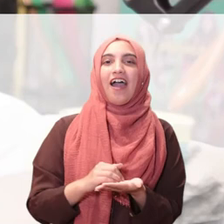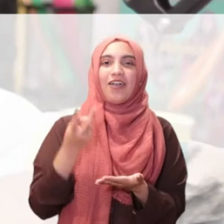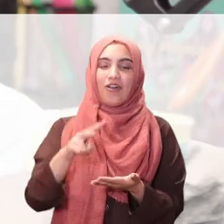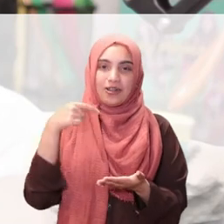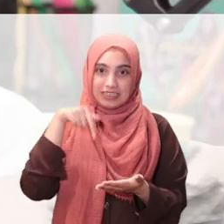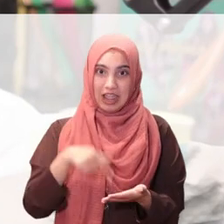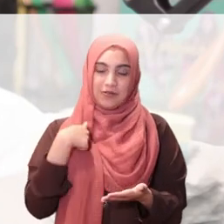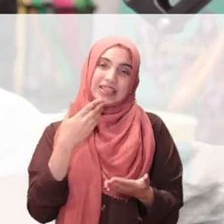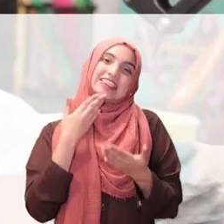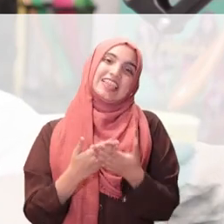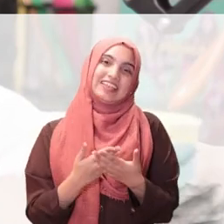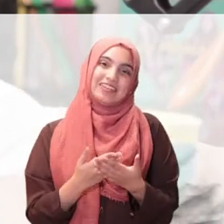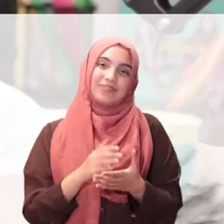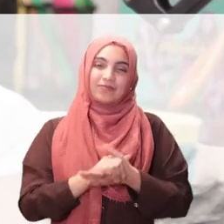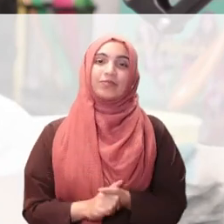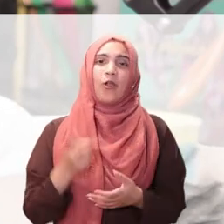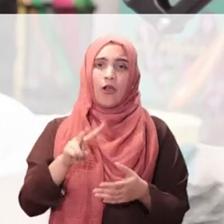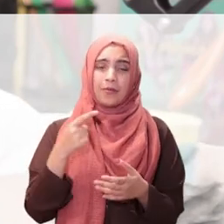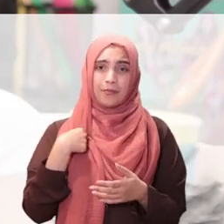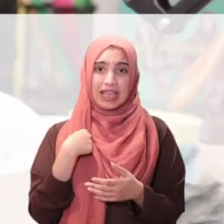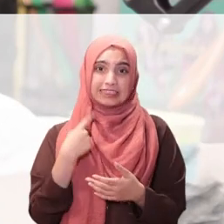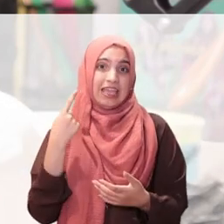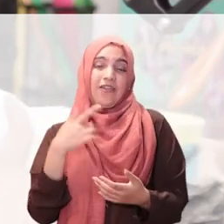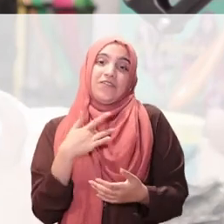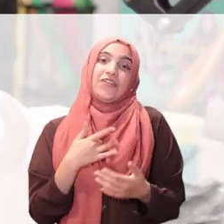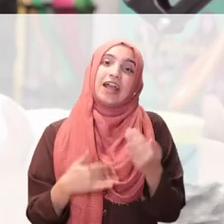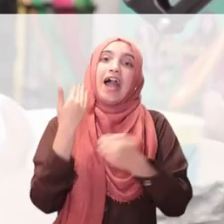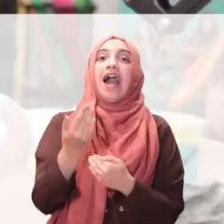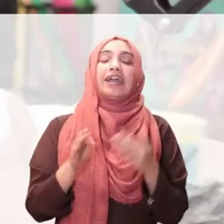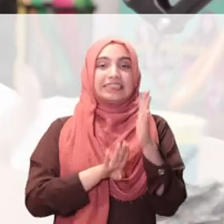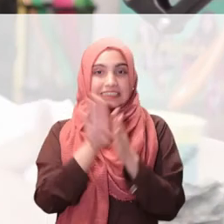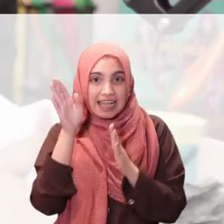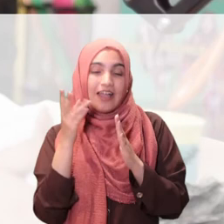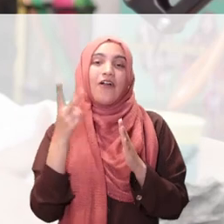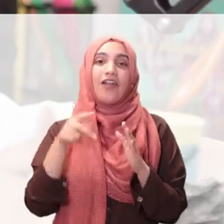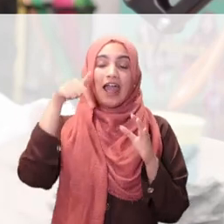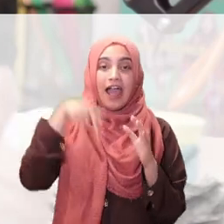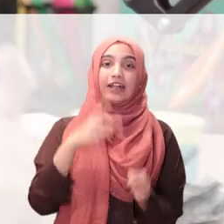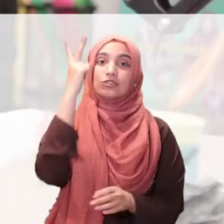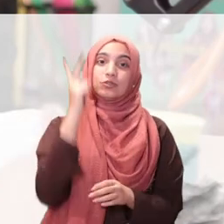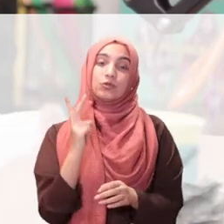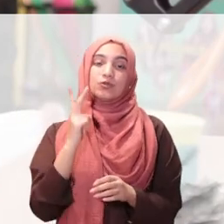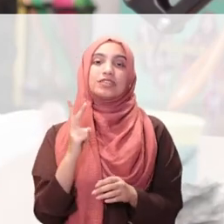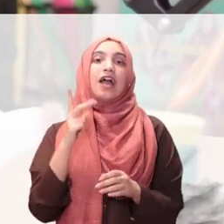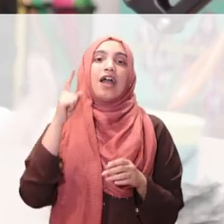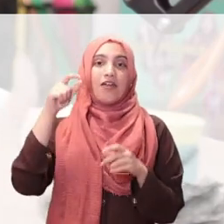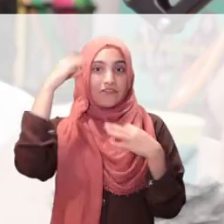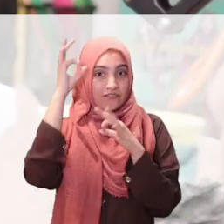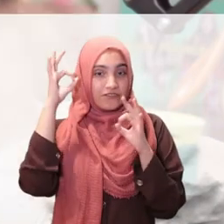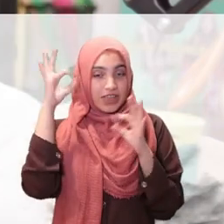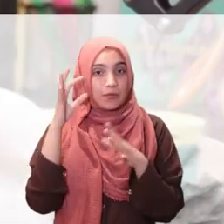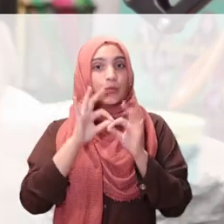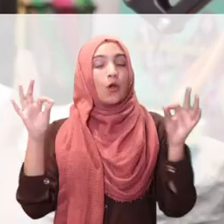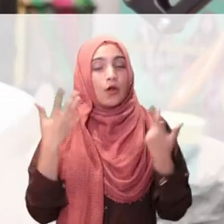मून एंड हैप्पी बर्थडे एपिसोड 351 अधिक